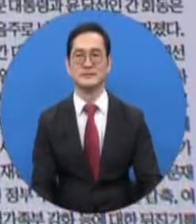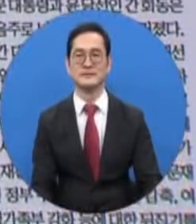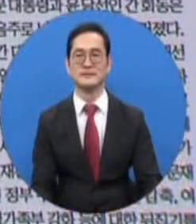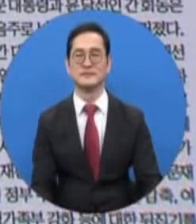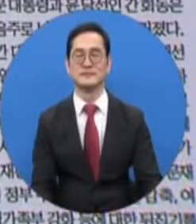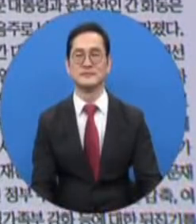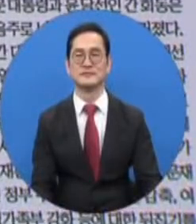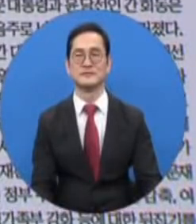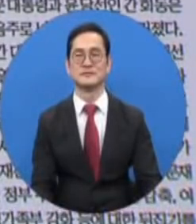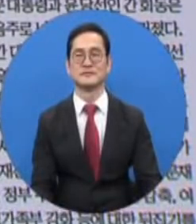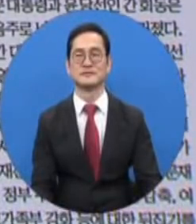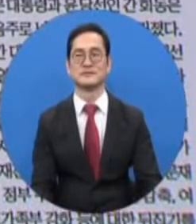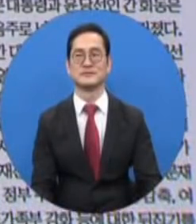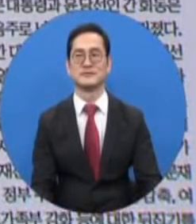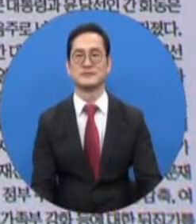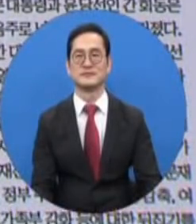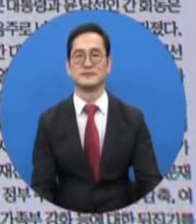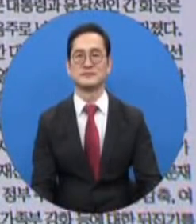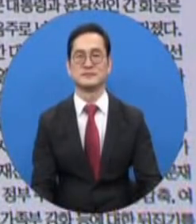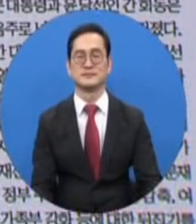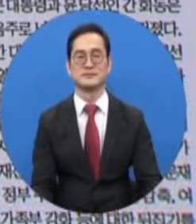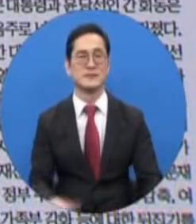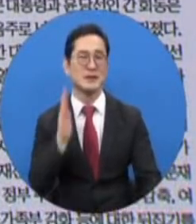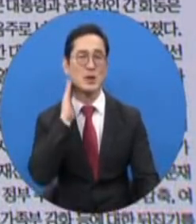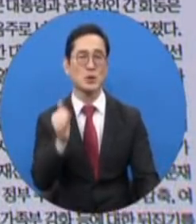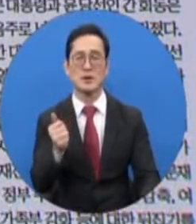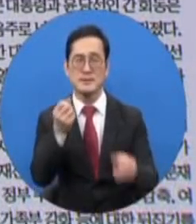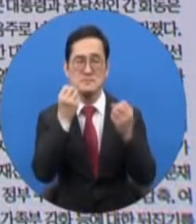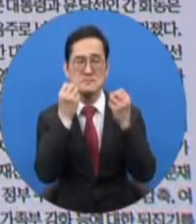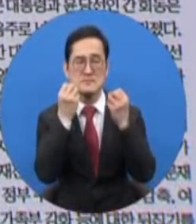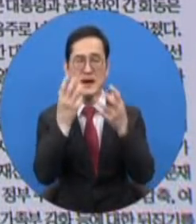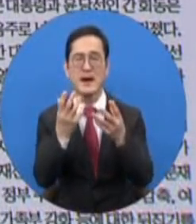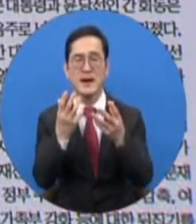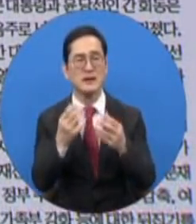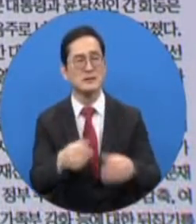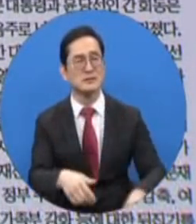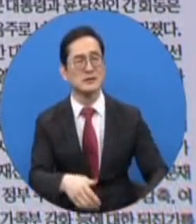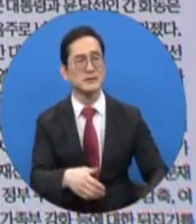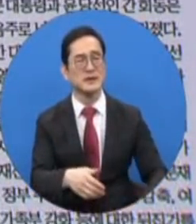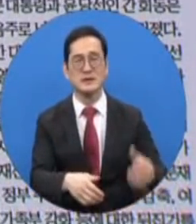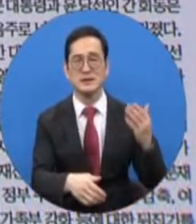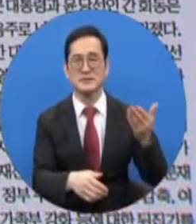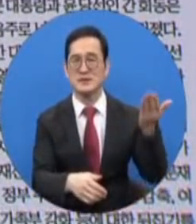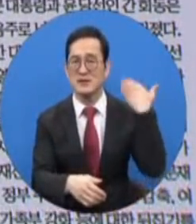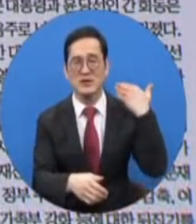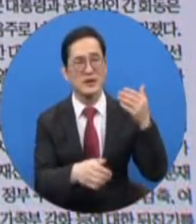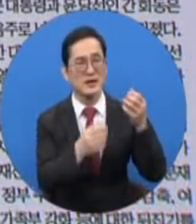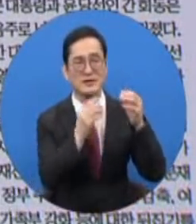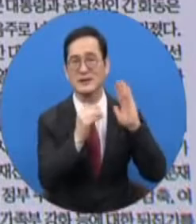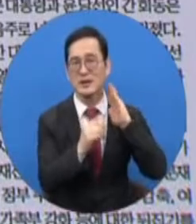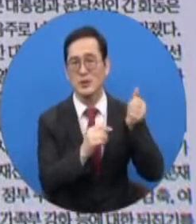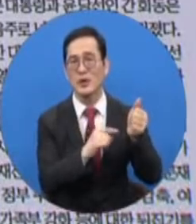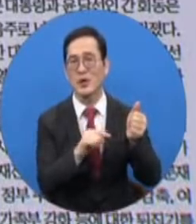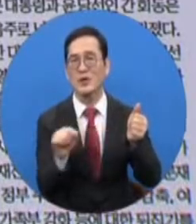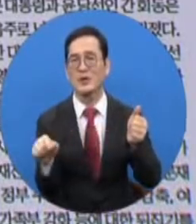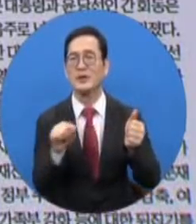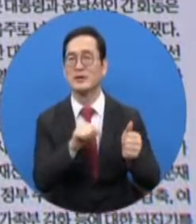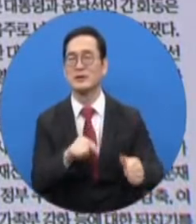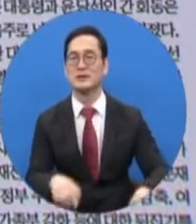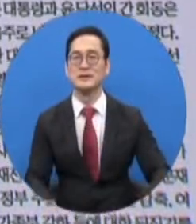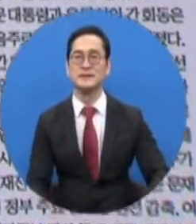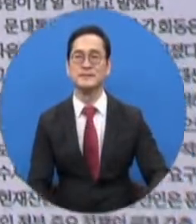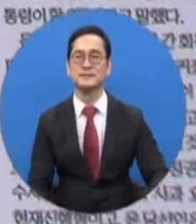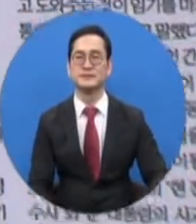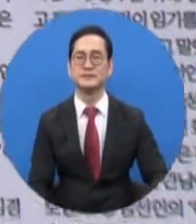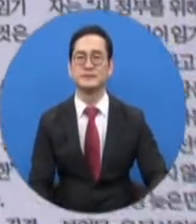개맛은 몰라도 신구 권력이 으르렁거린다는 건 알 수 있을 것 같아요. 회동 성격, 정권 말 공기업 인사, MB 사면 놓고 틀어진